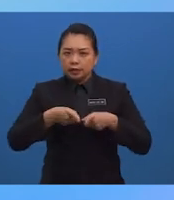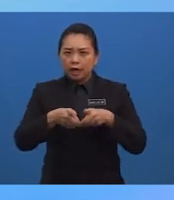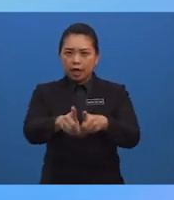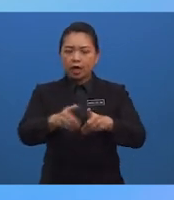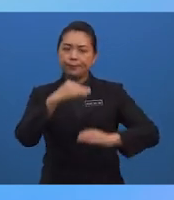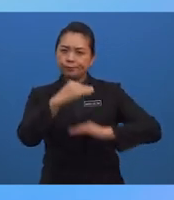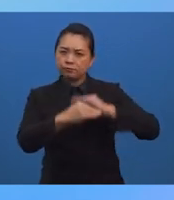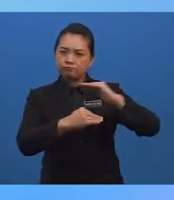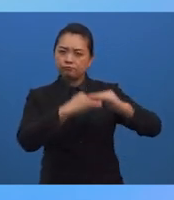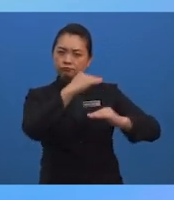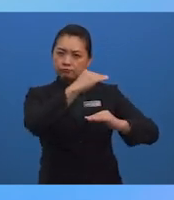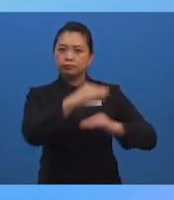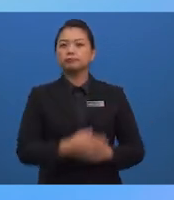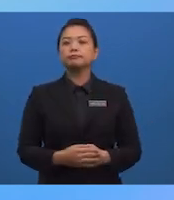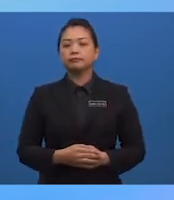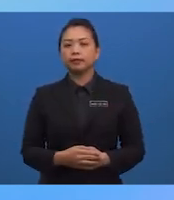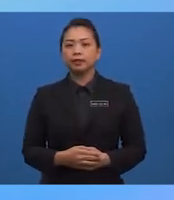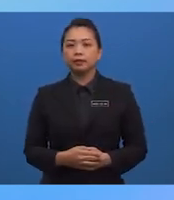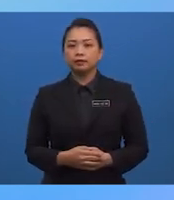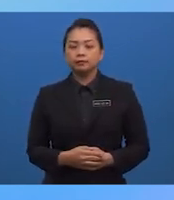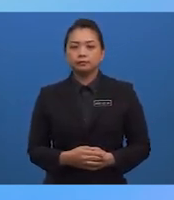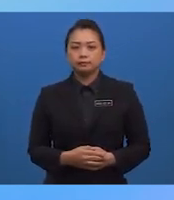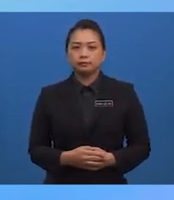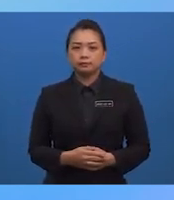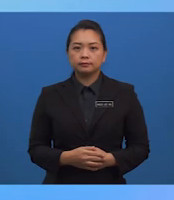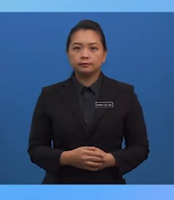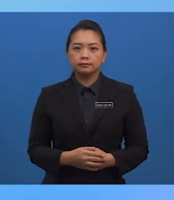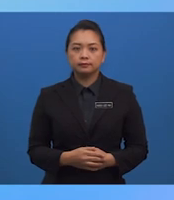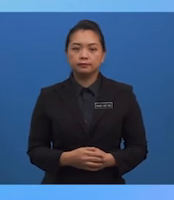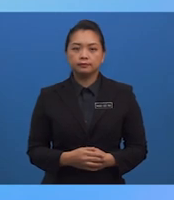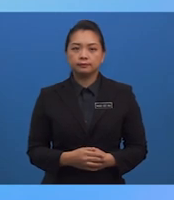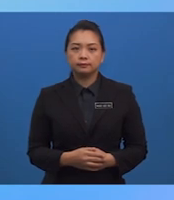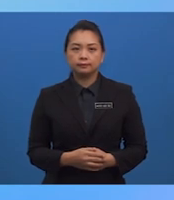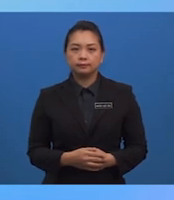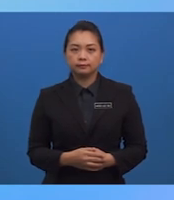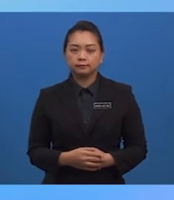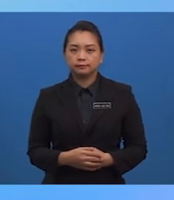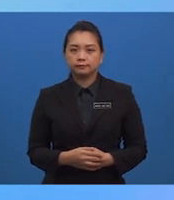Baiklah pelajar-pelajar, mari kita selusuri satu persatu kesan positif ini.